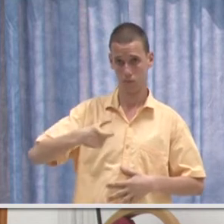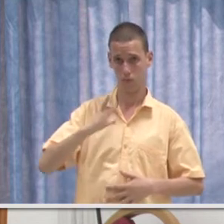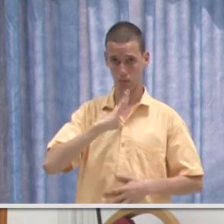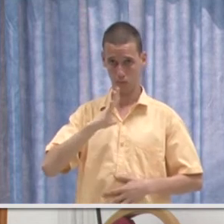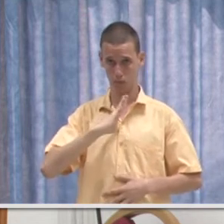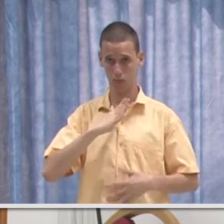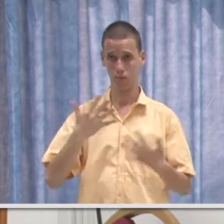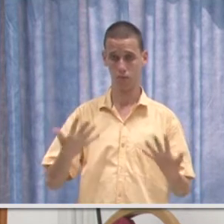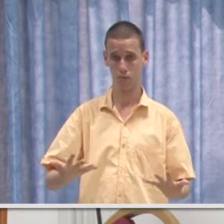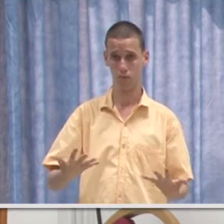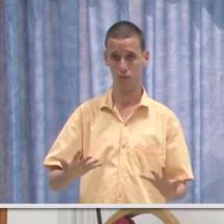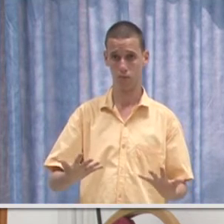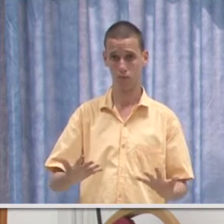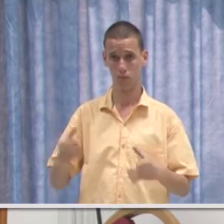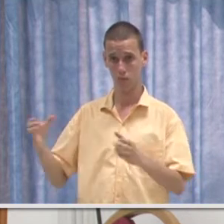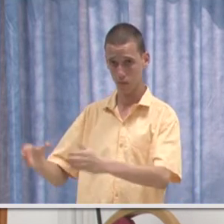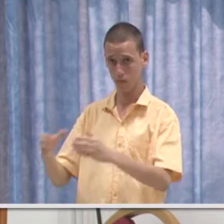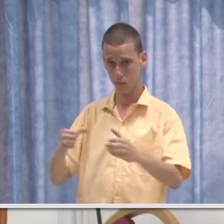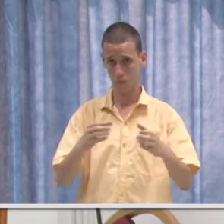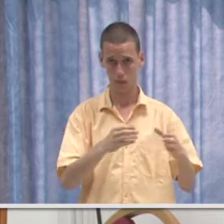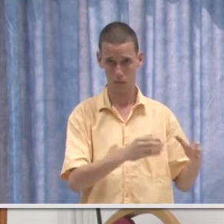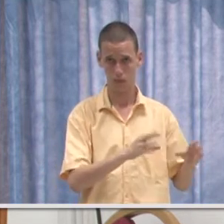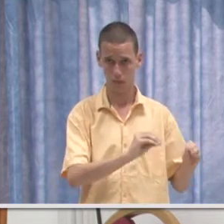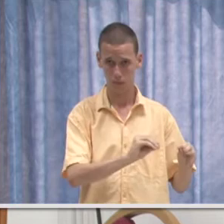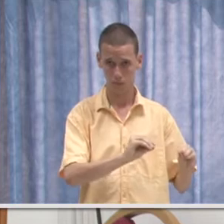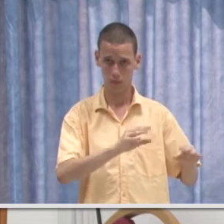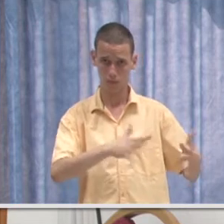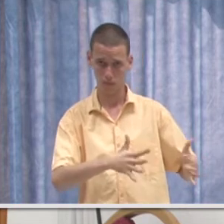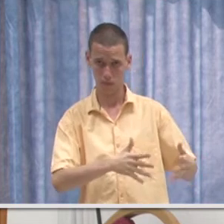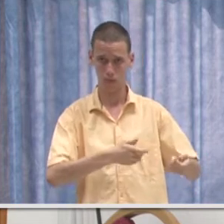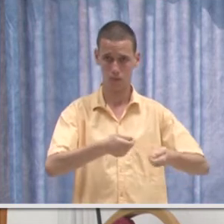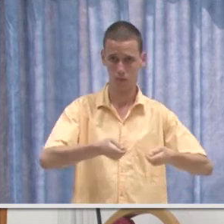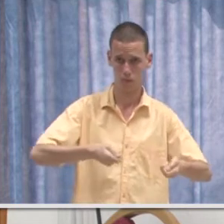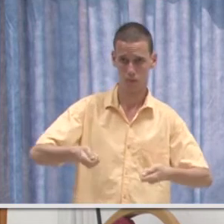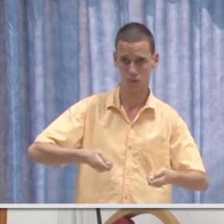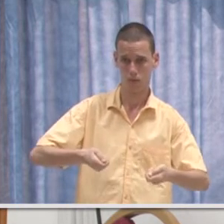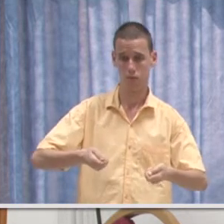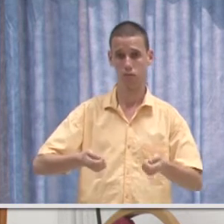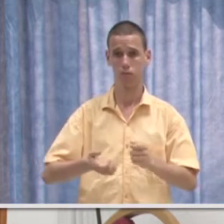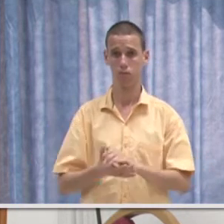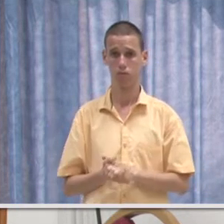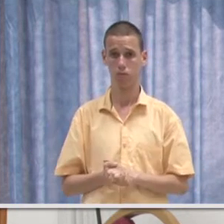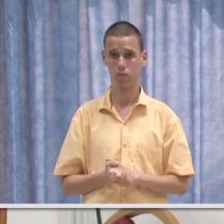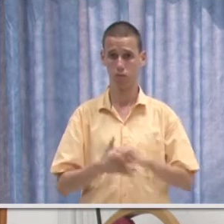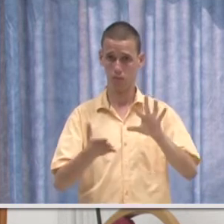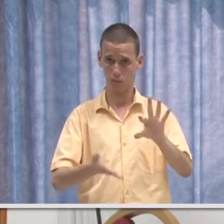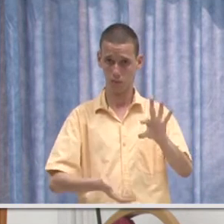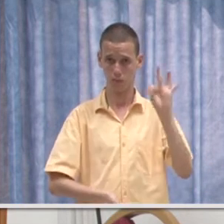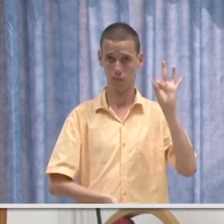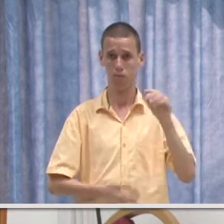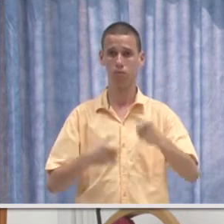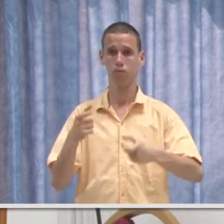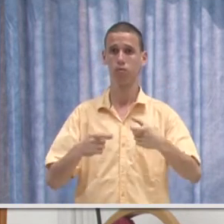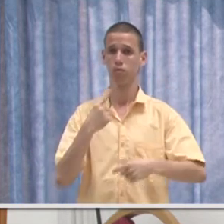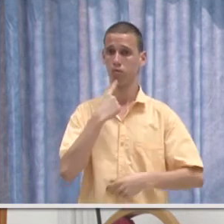et restructurer ban système qui nous tient en place par triage, par